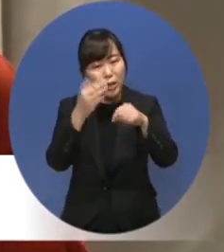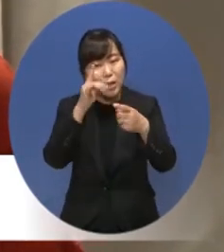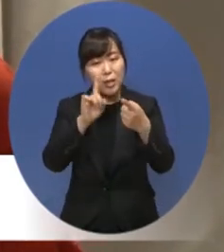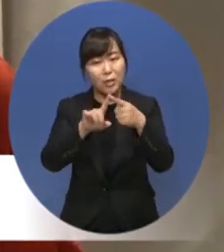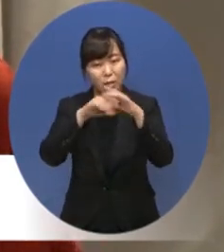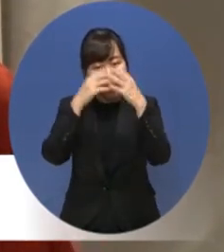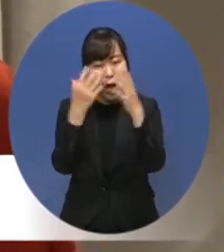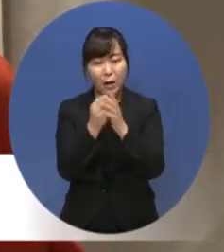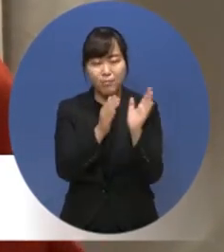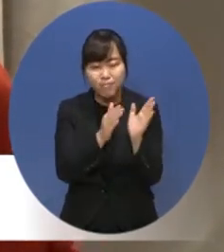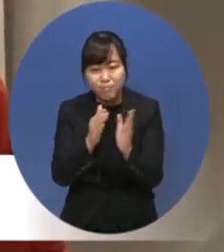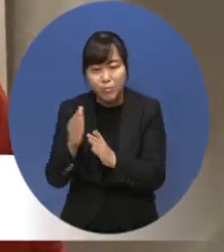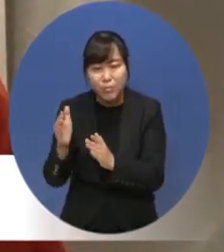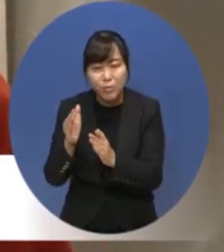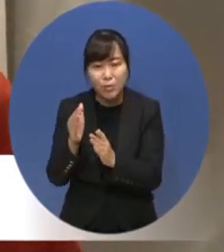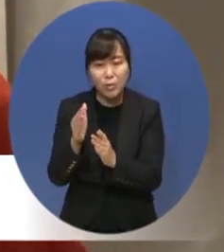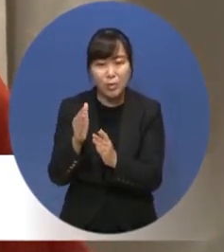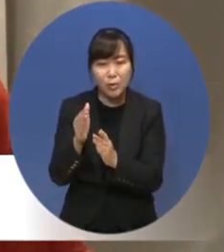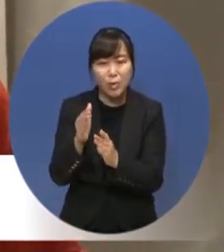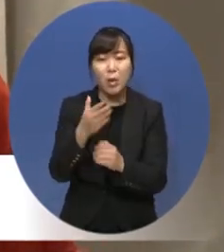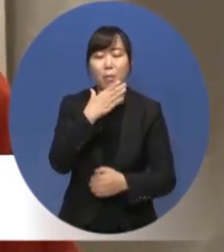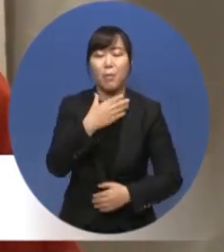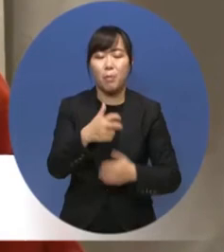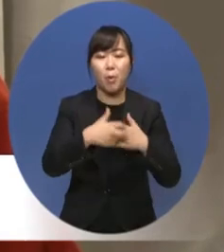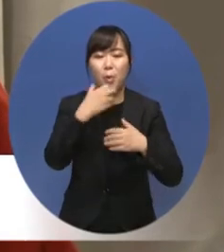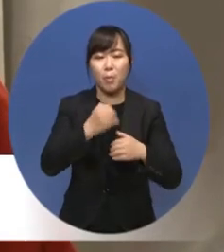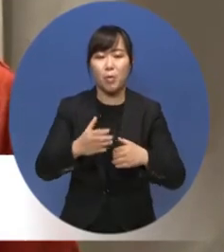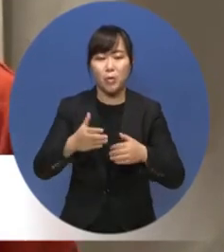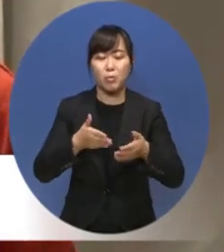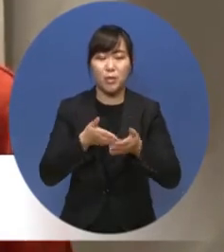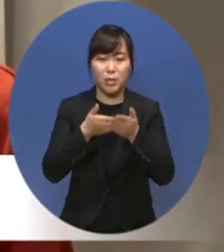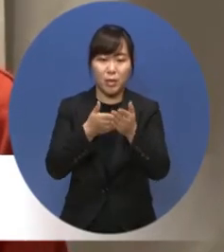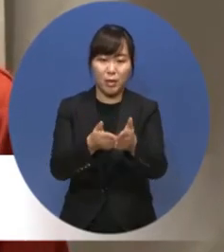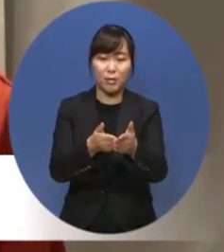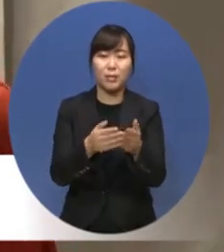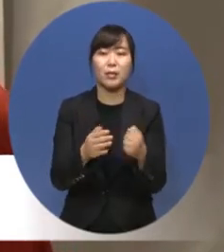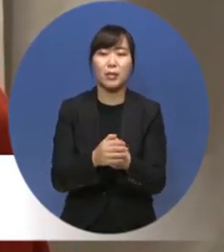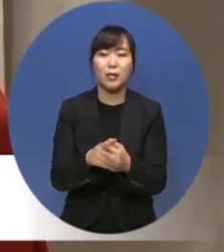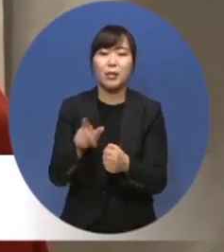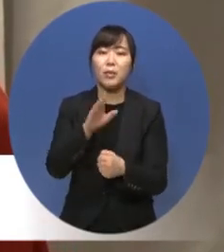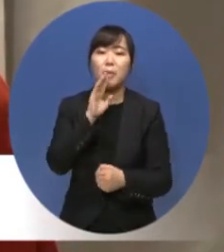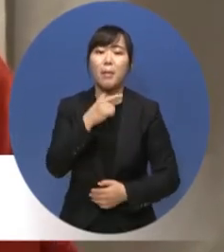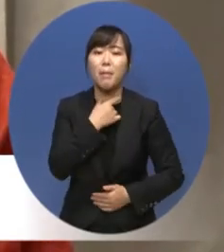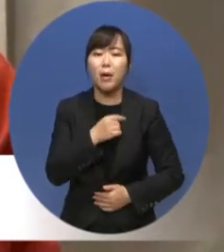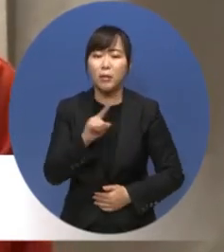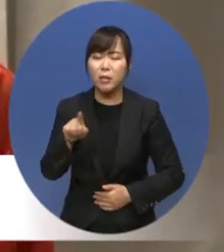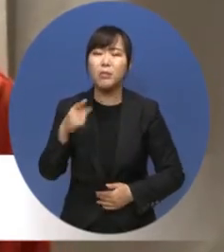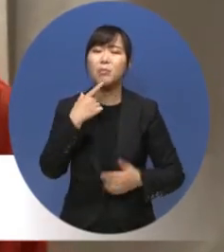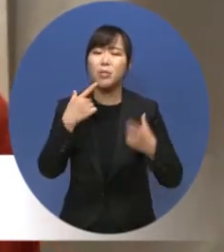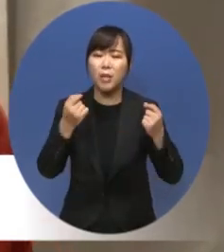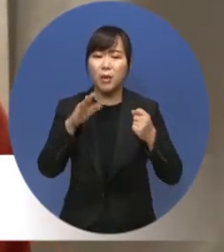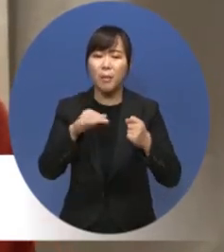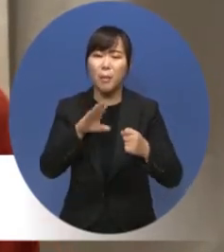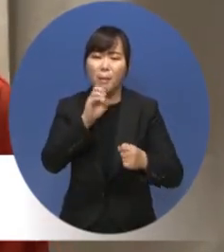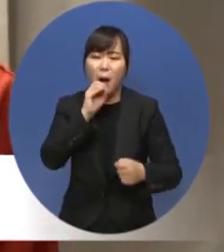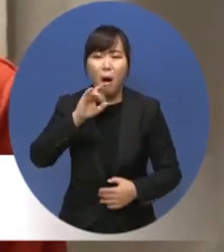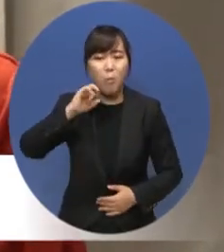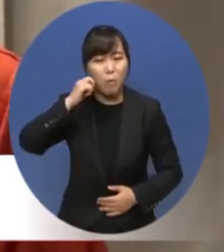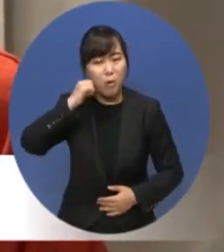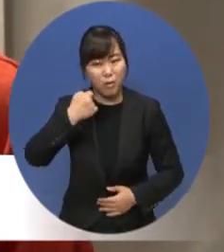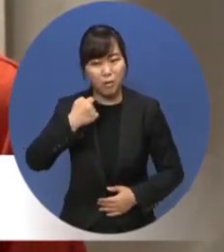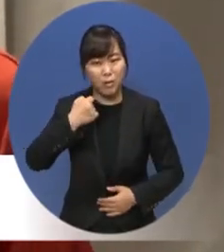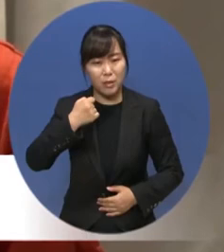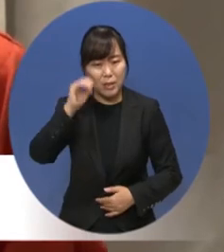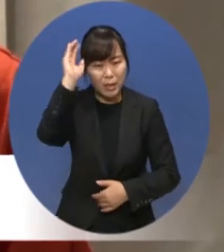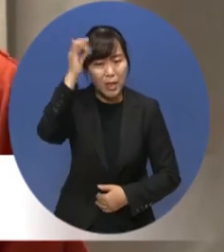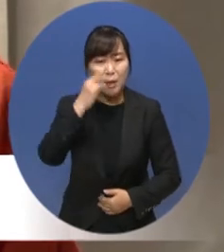것까지 다 만들어서 그거를 사실은 보건복지부에다 제안을 해요. 그 친구들이 정말 바라는 게 그건데, 입 밖으로 내지도 못하더라고. 그